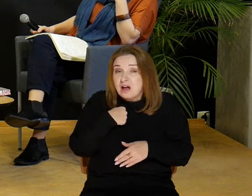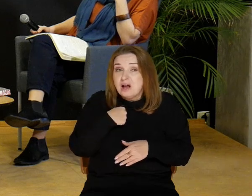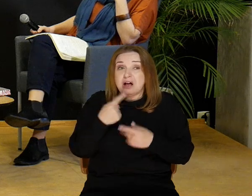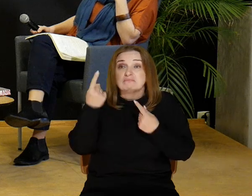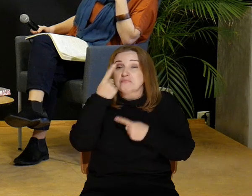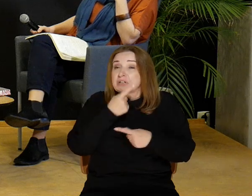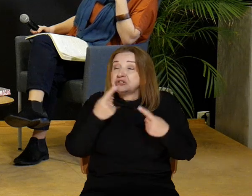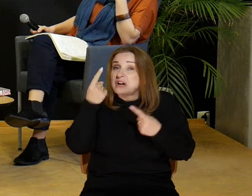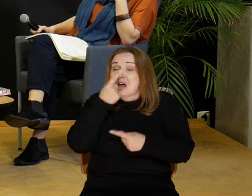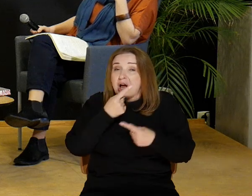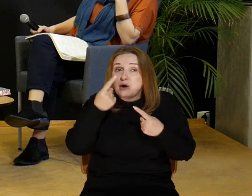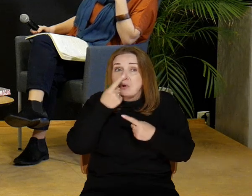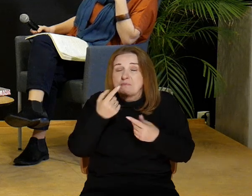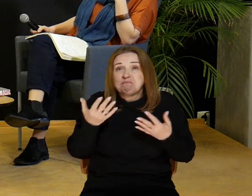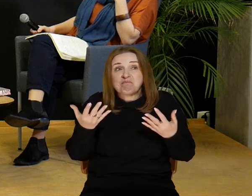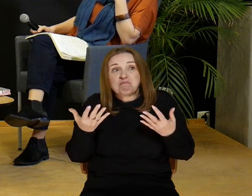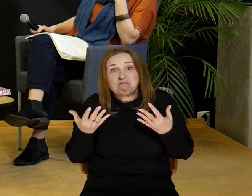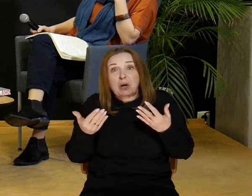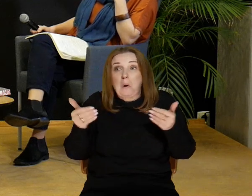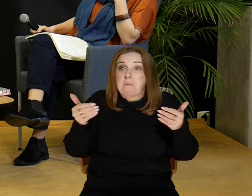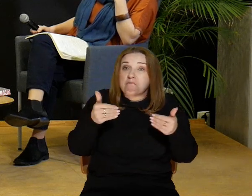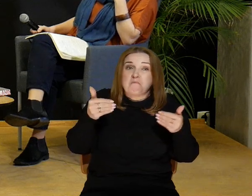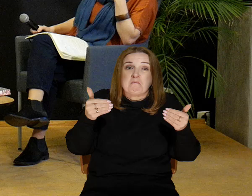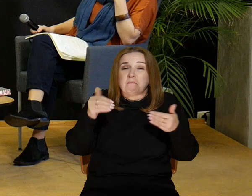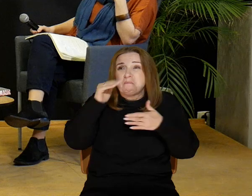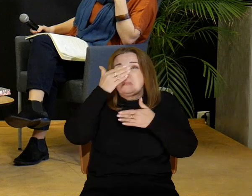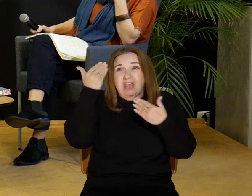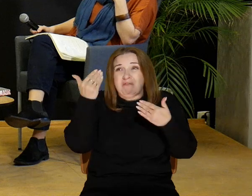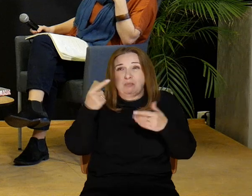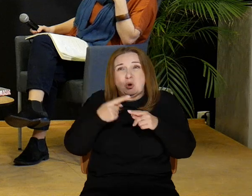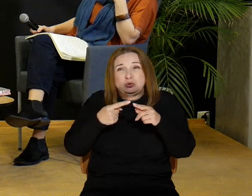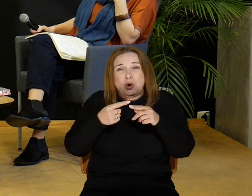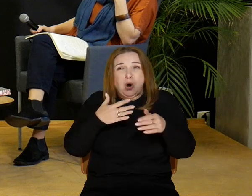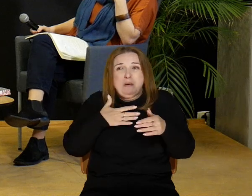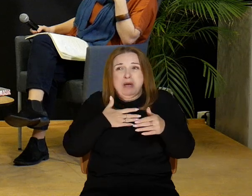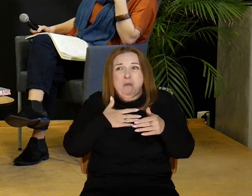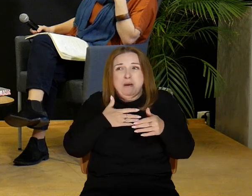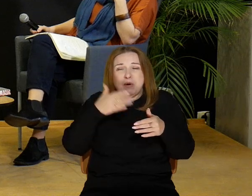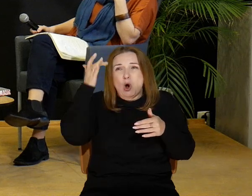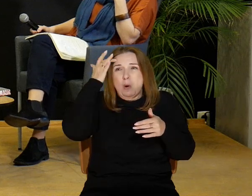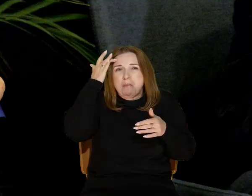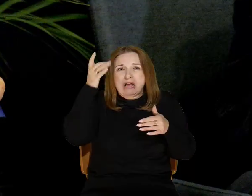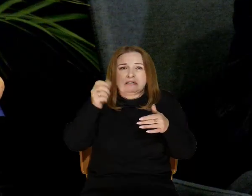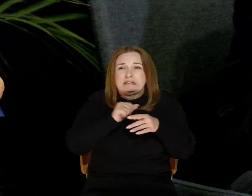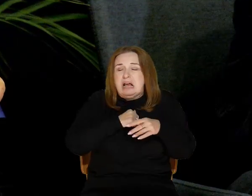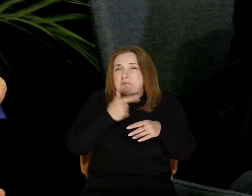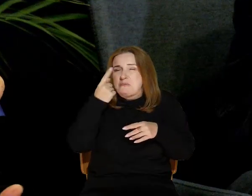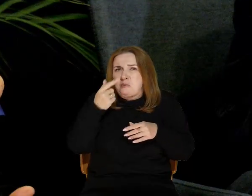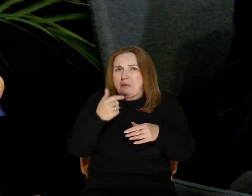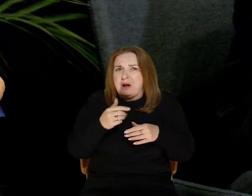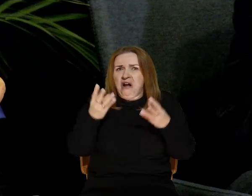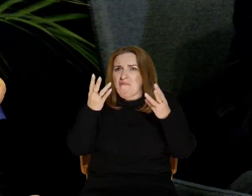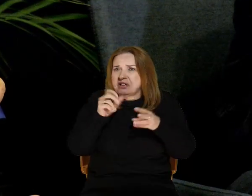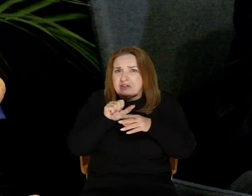że tak właściwie nie wiem, że taki kompleks może, że to jest może mniej ważne. Bo mówimy